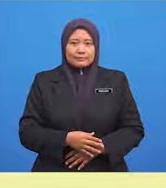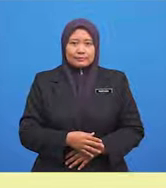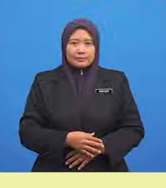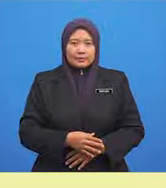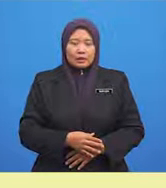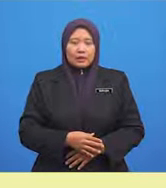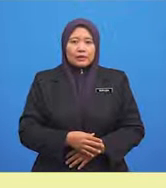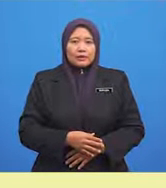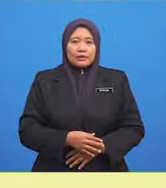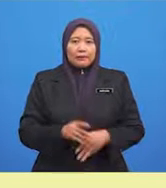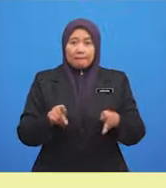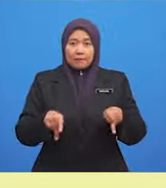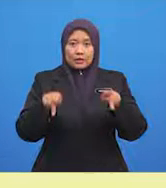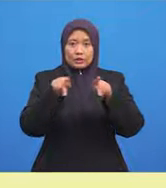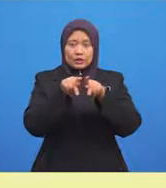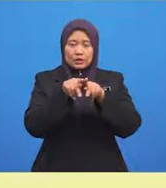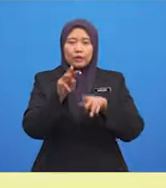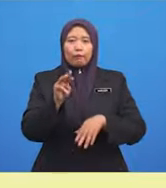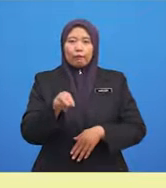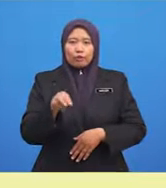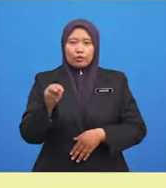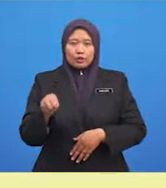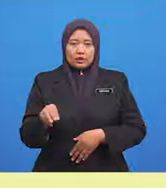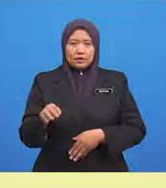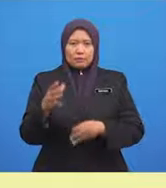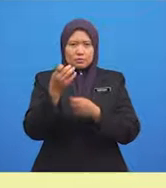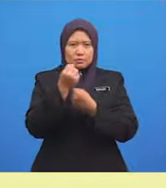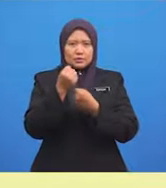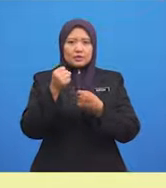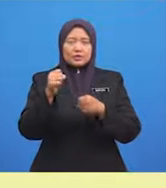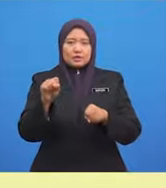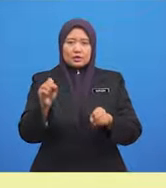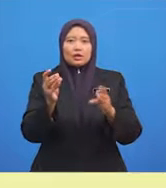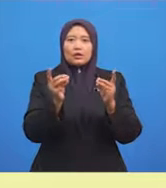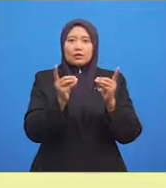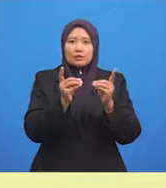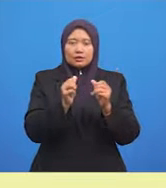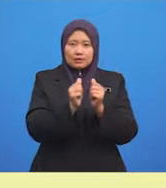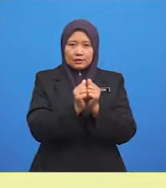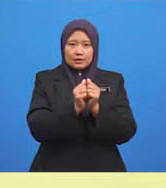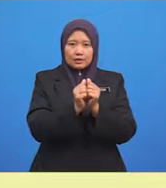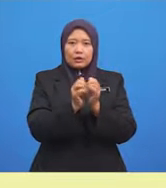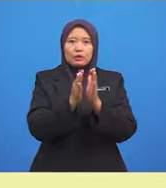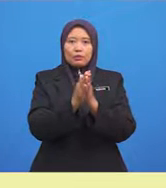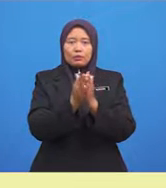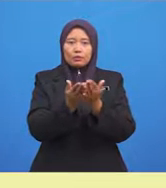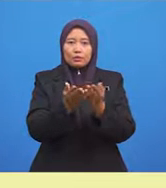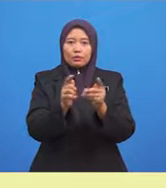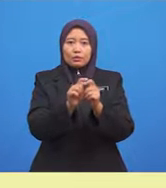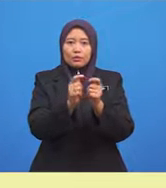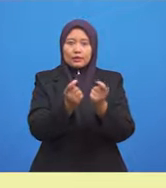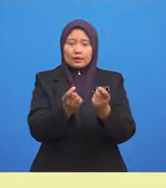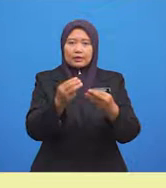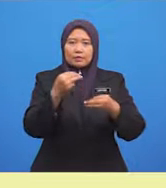sila pastikan murid-murid semua telah bersedia dengan buku teks matematik